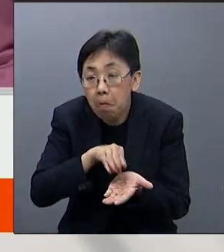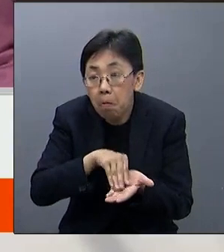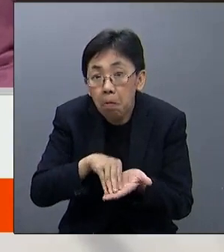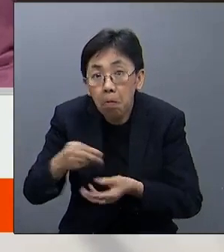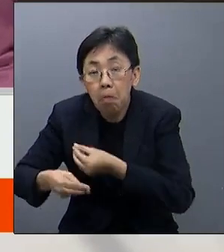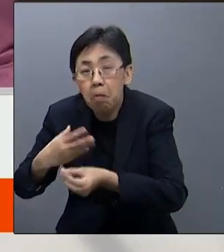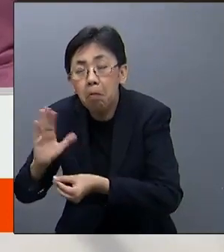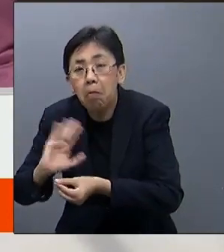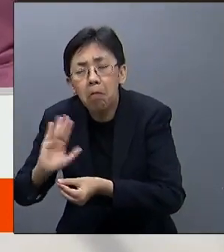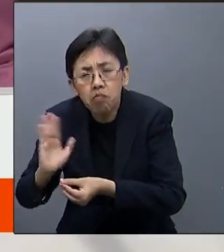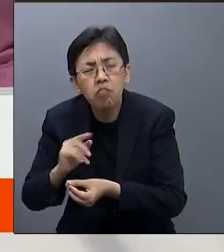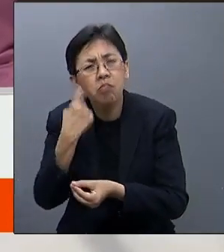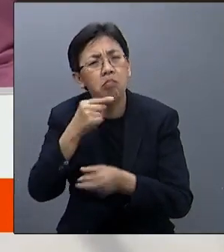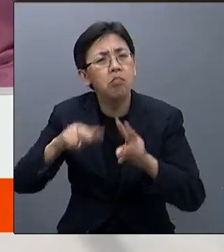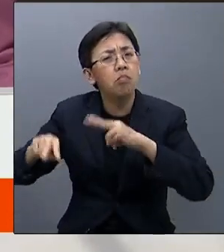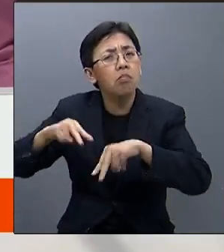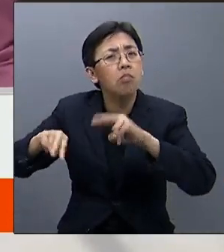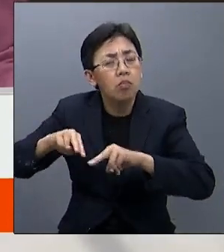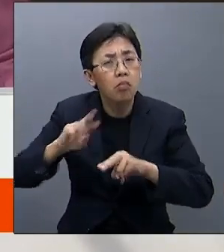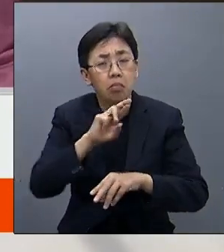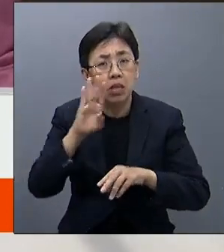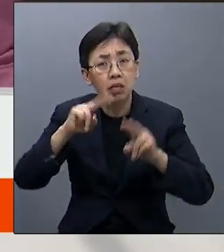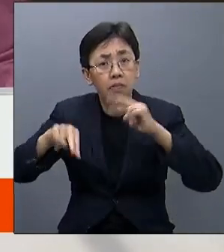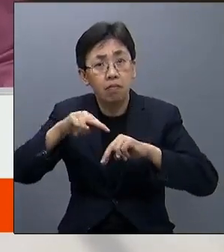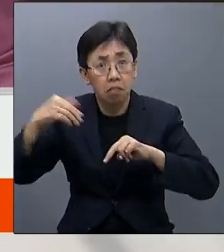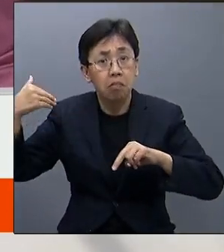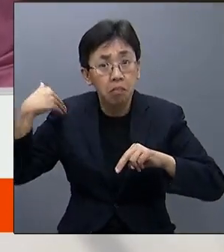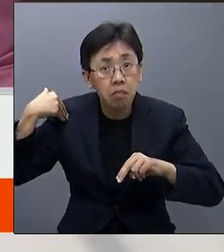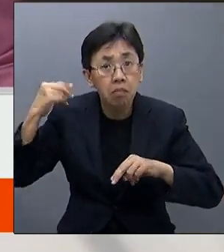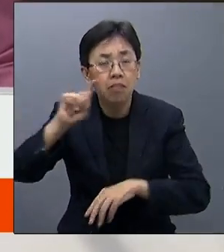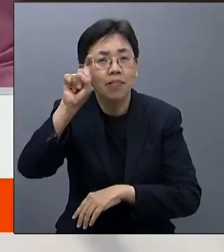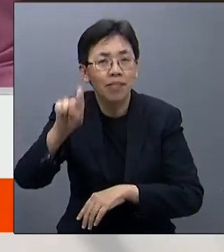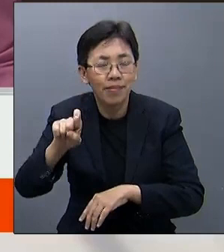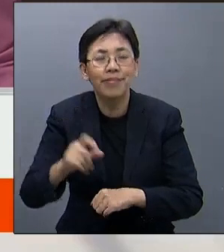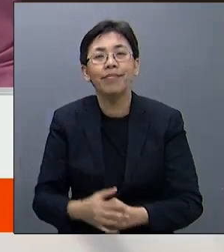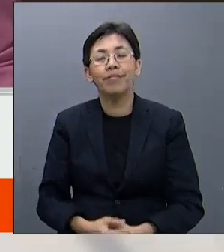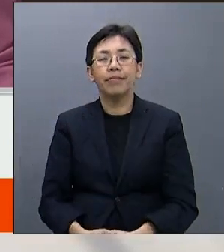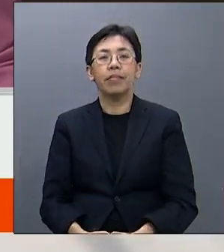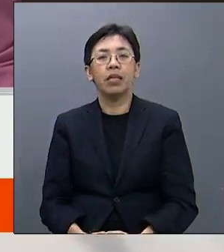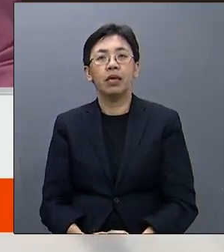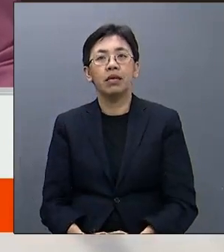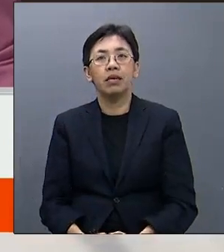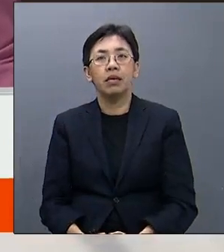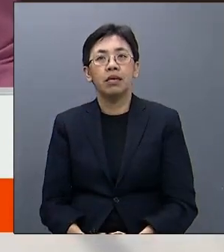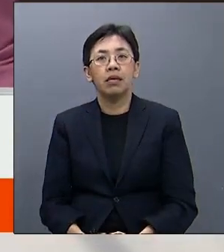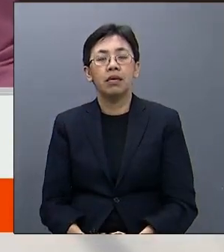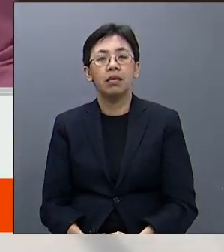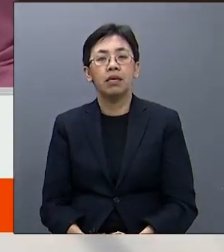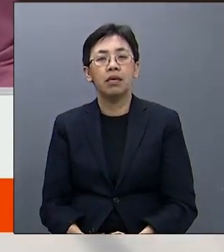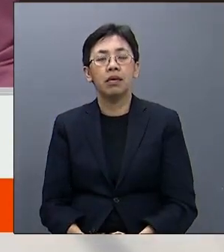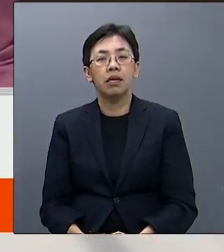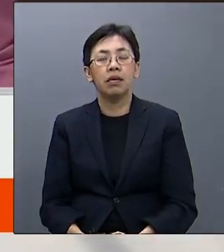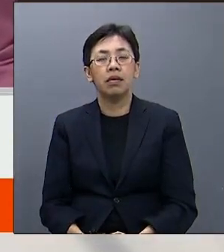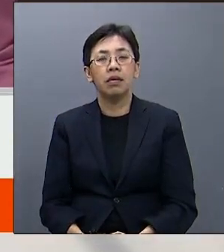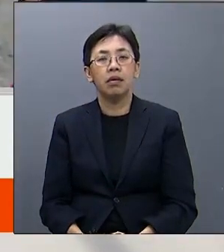ใครควรจะต้องเข้าไปตรวจสอบคะแล้วมันมีระบบการตรวจสอบแบบนี้เกิดขึ้นแล้วหรือยังคะ ครับตรงนี้เราช่วยกันสองทาง